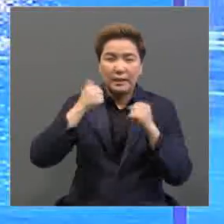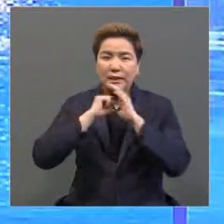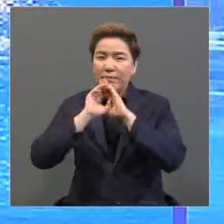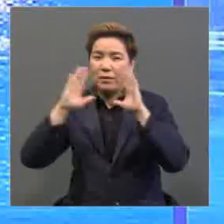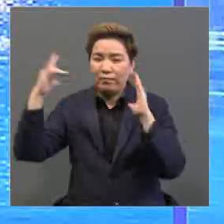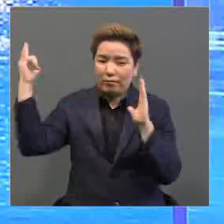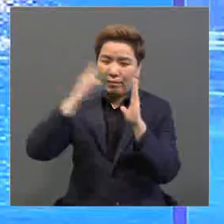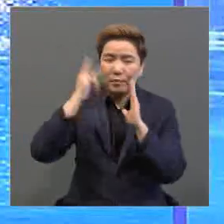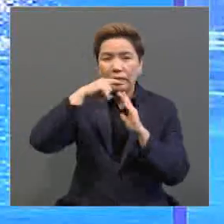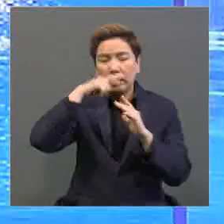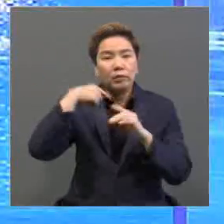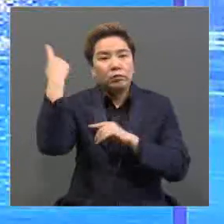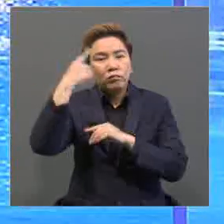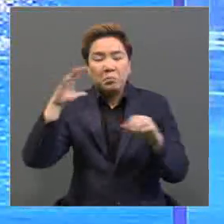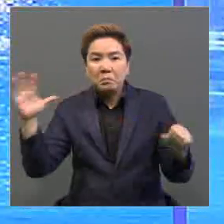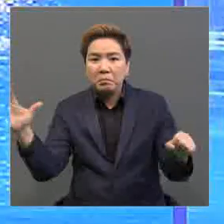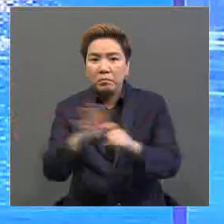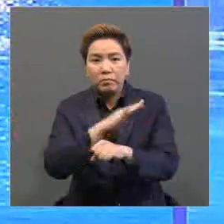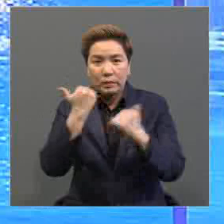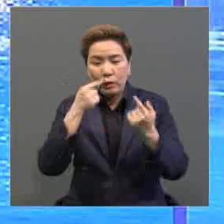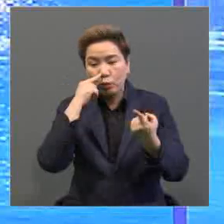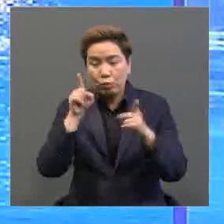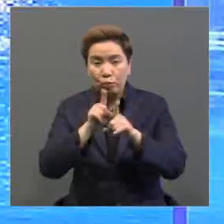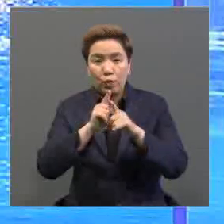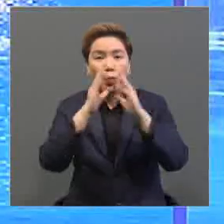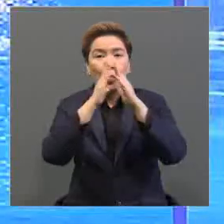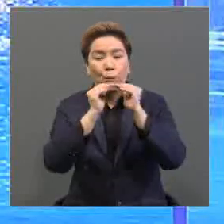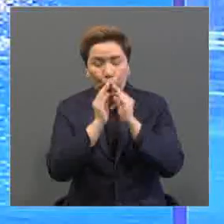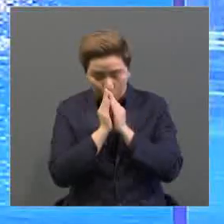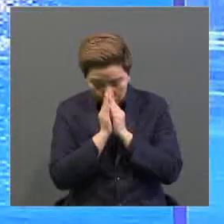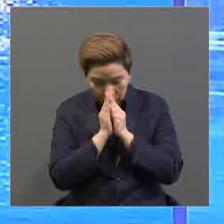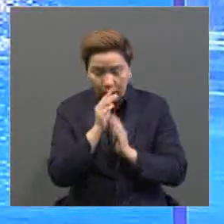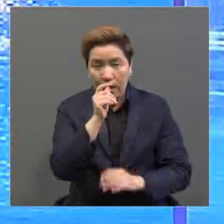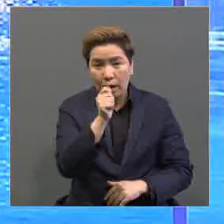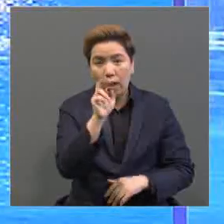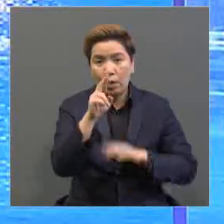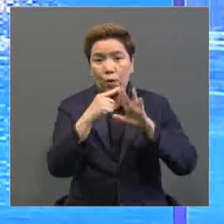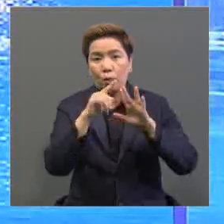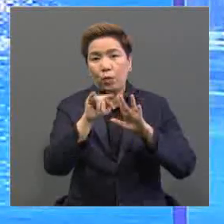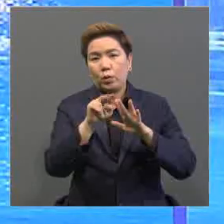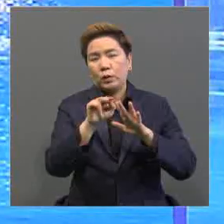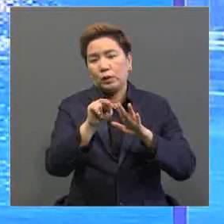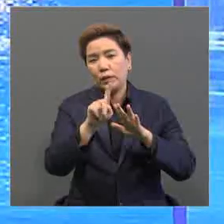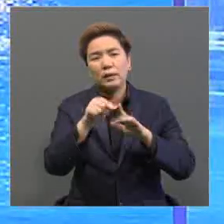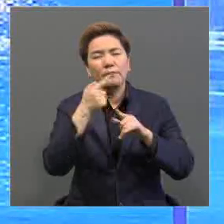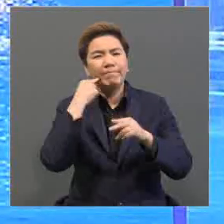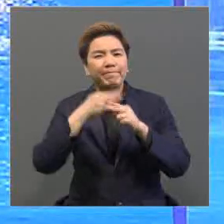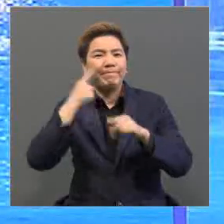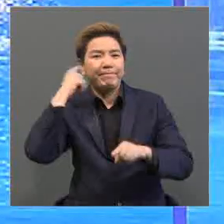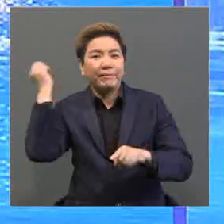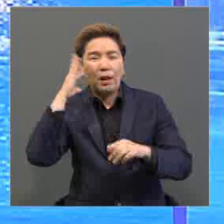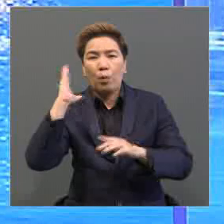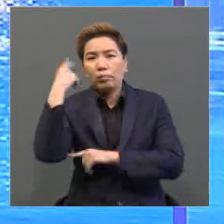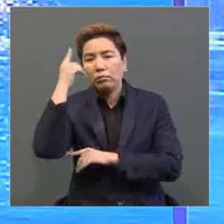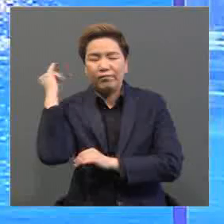การท่องเที่ยวในบ้านเรากลับมาคึกคักกันอีกครั้งครับอย่างที่วัดอรุณราชวรารามซึ่งเป็นสถานที่ท่องเที่ยวสำคัญมี